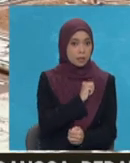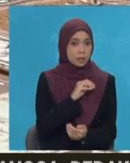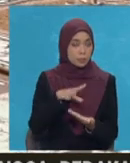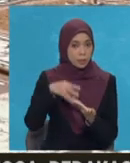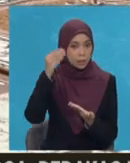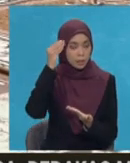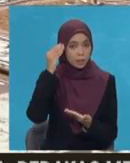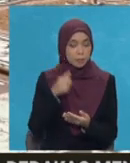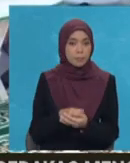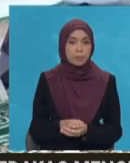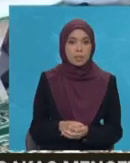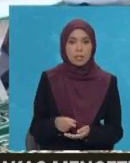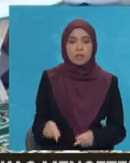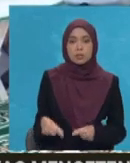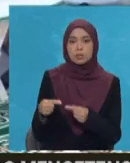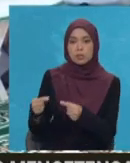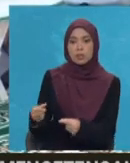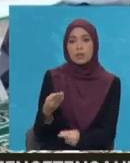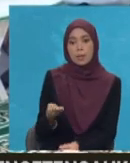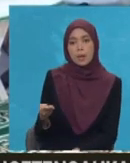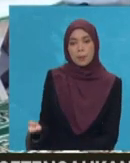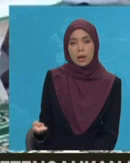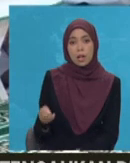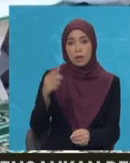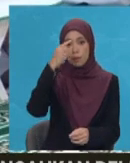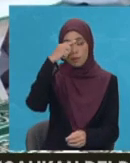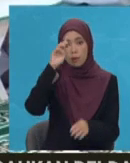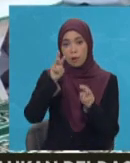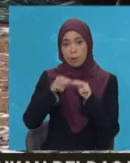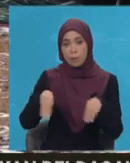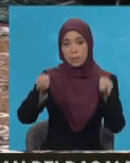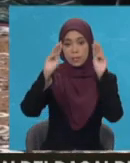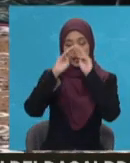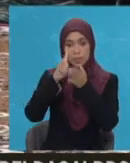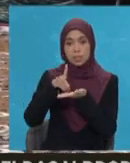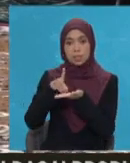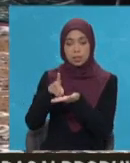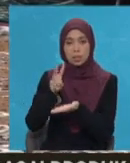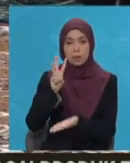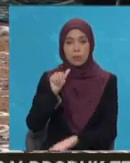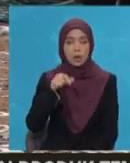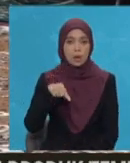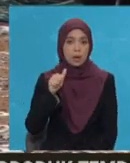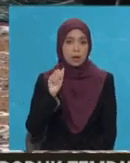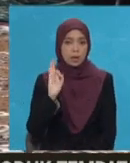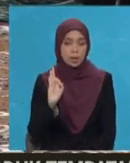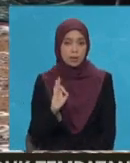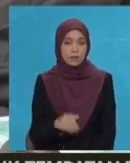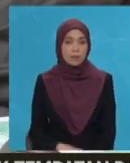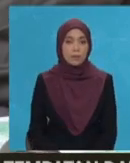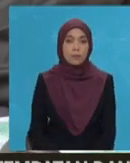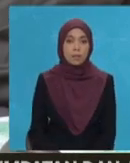penyampaian wakaf berupa peralatan elektronik bagi masjid berkenaan majelis Diteruskan dengan bacaan Tadarus AlQuran